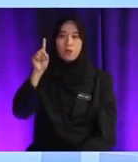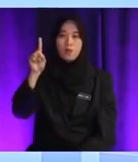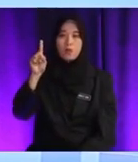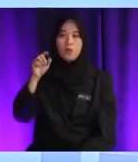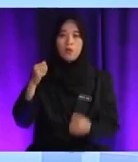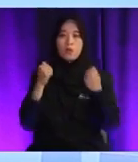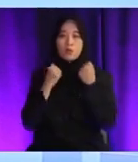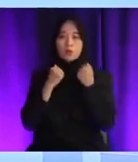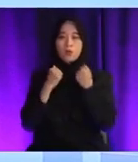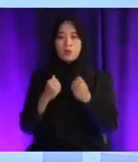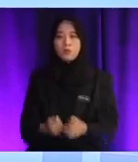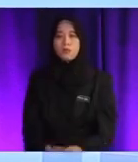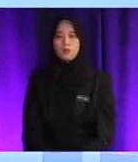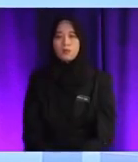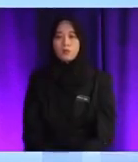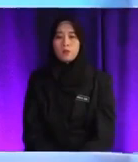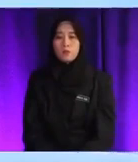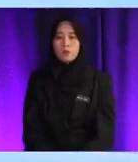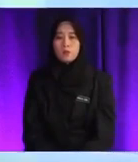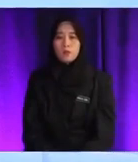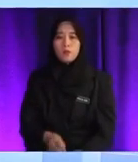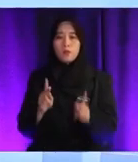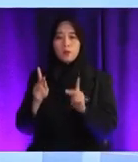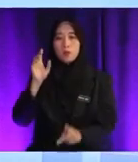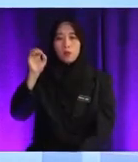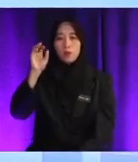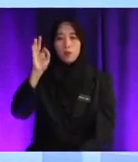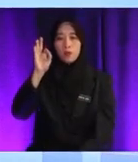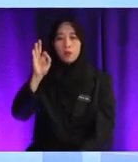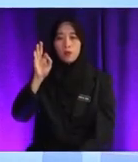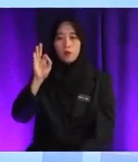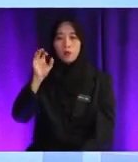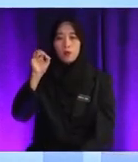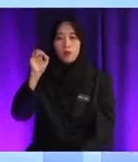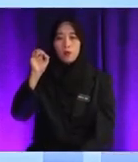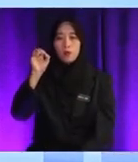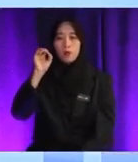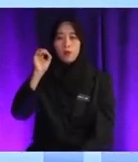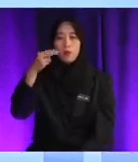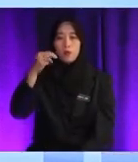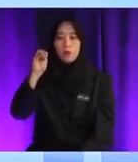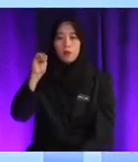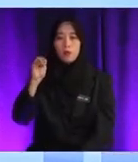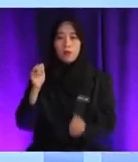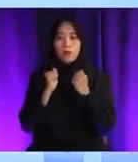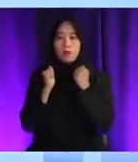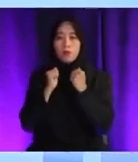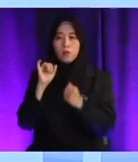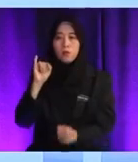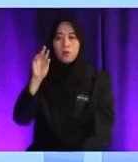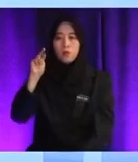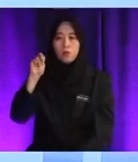kalau on kalau kosong. Betul. Kalau kosong, kalau ohm, kosong ohm. Okay. Kalau sejuk dia infinity,